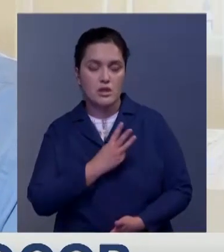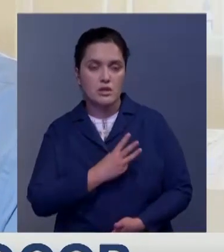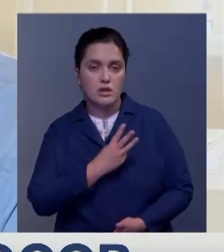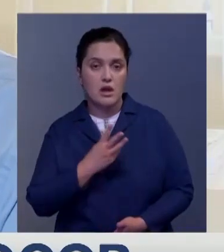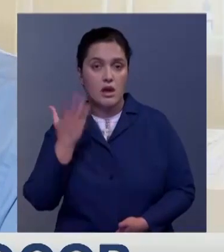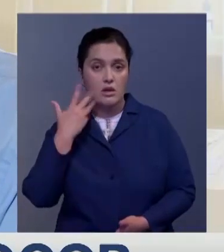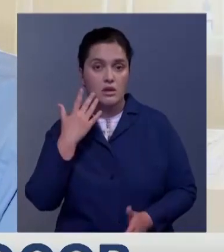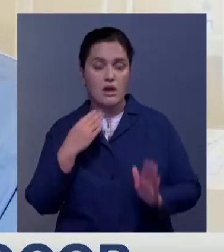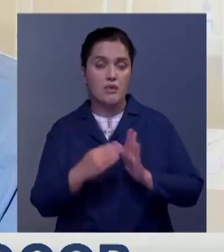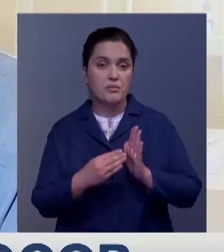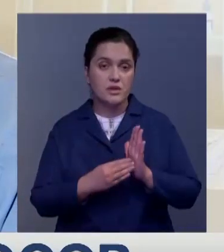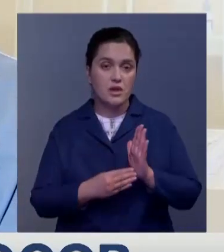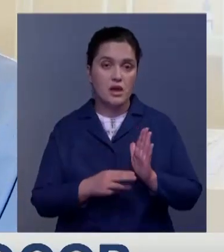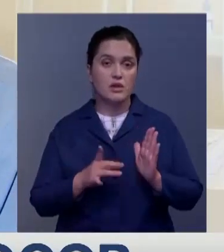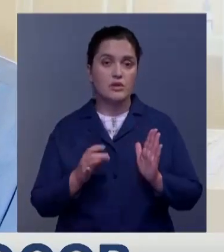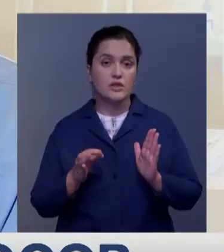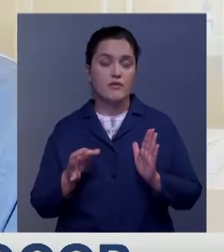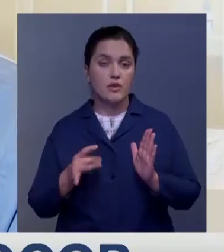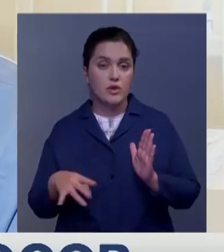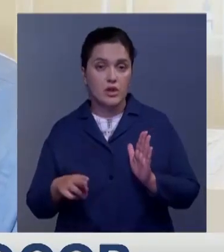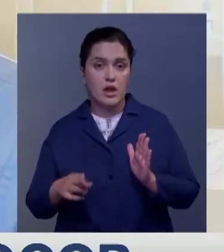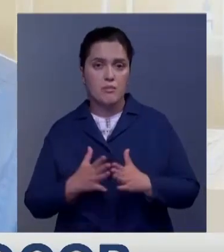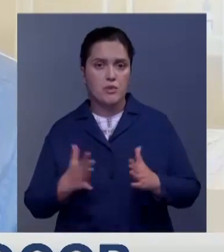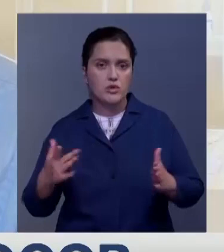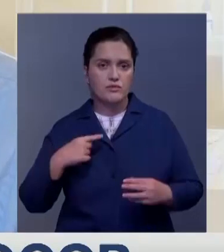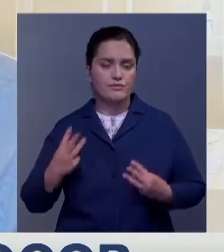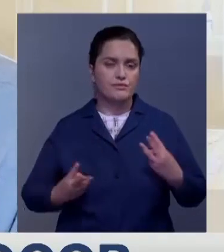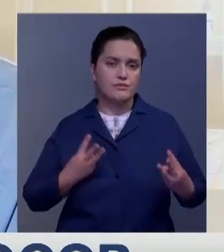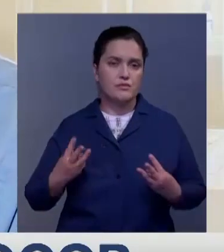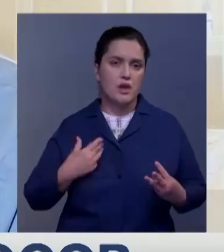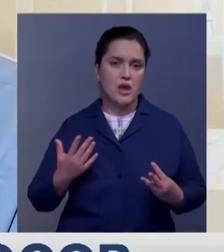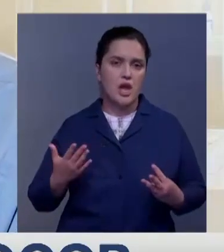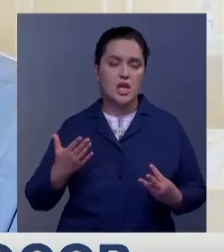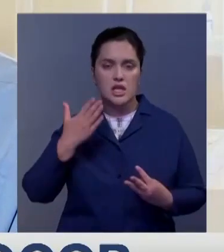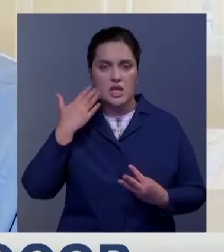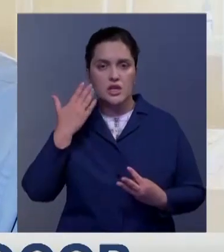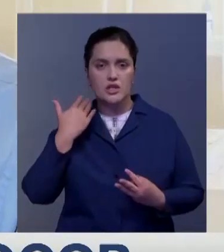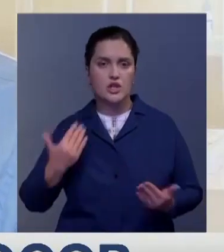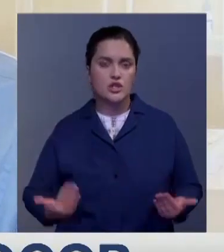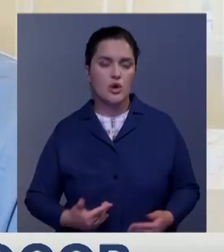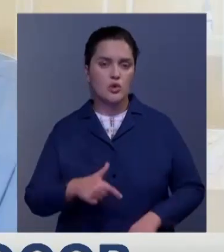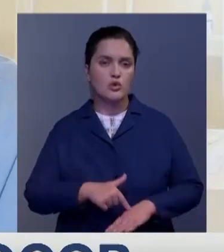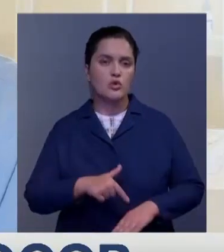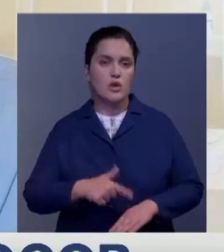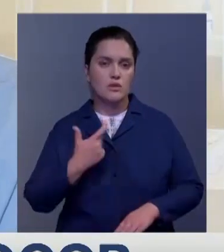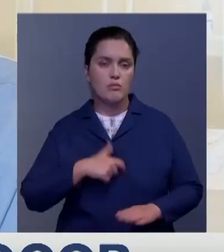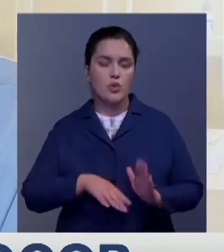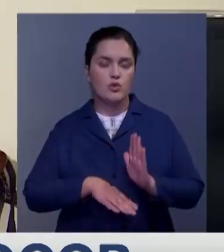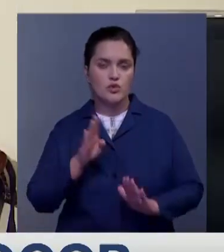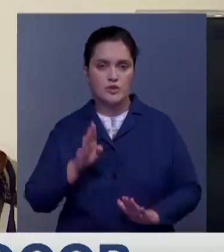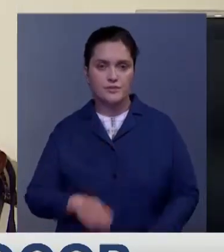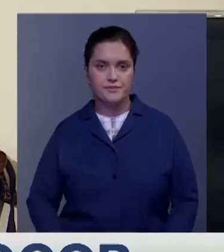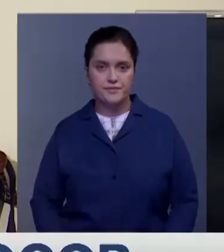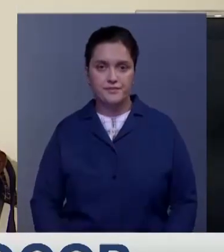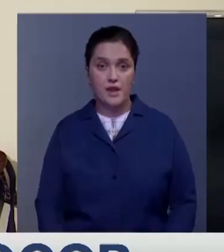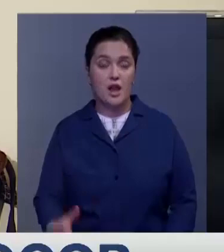кроссворд. Больше удовольствия. Легче становится, легче дышишь. Чувствуешь, самочувствие улучшается.